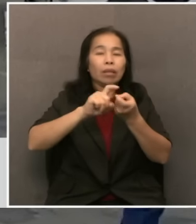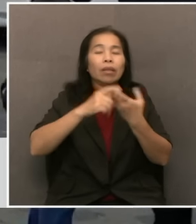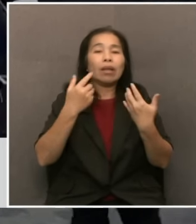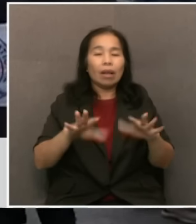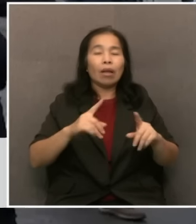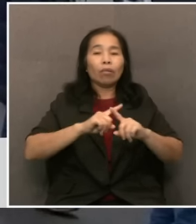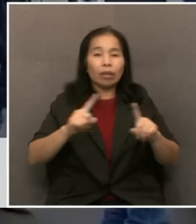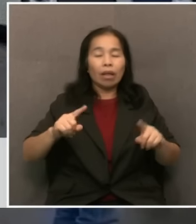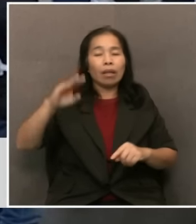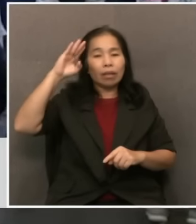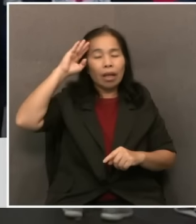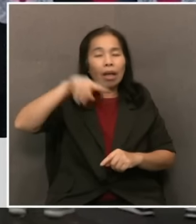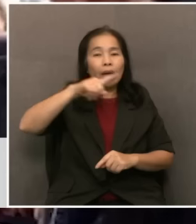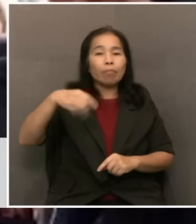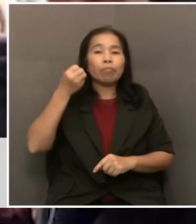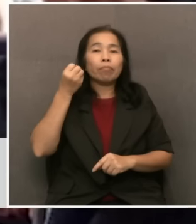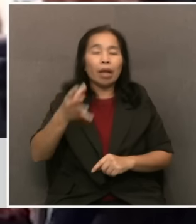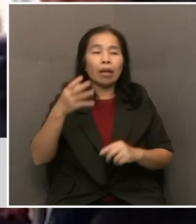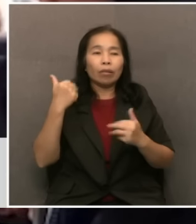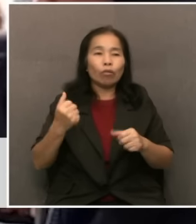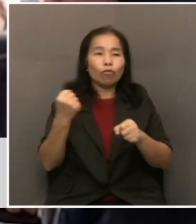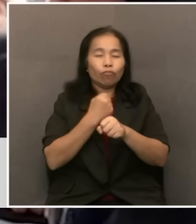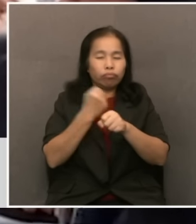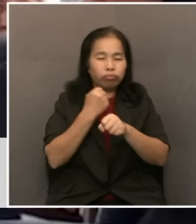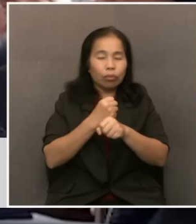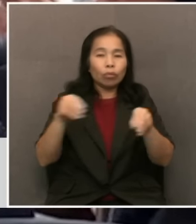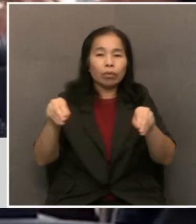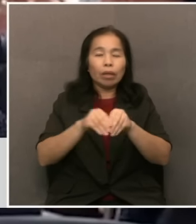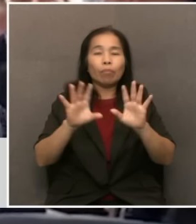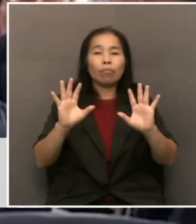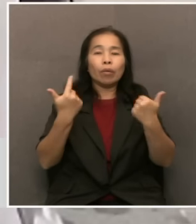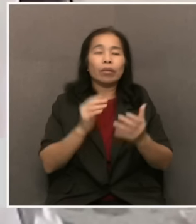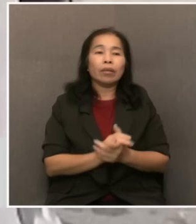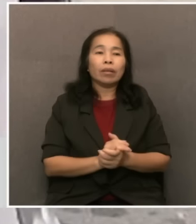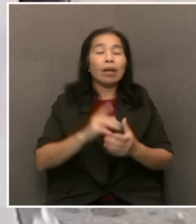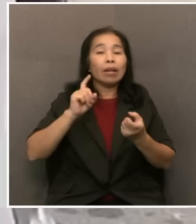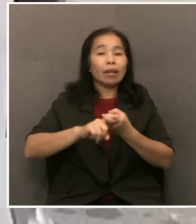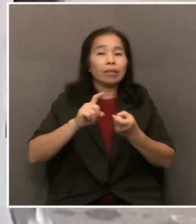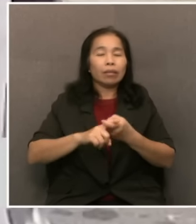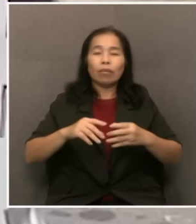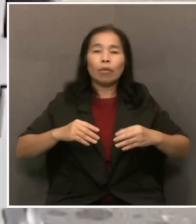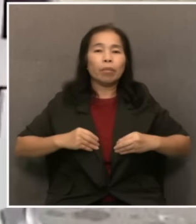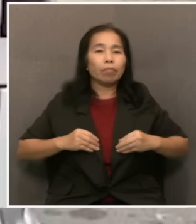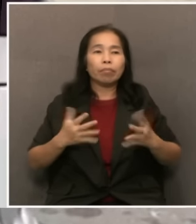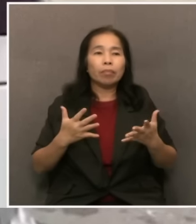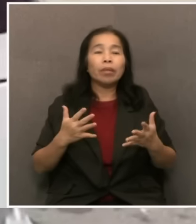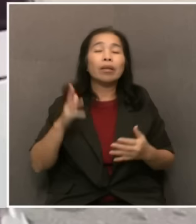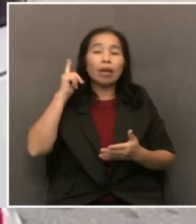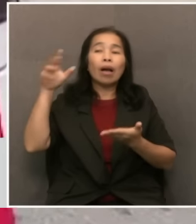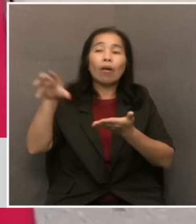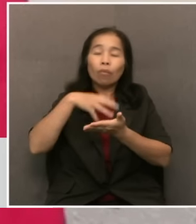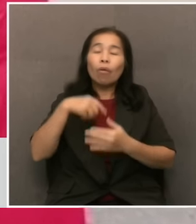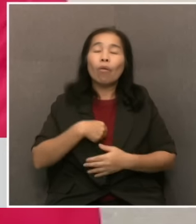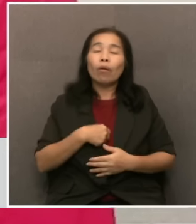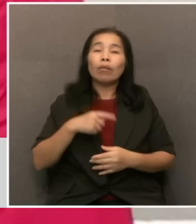ำลังส่วนใหญ่ยังอยู่ระหว่างการฝึกฝนขั้นสุดท้ายขณะที่รัสเซียก็ไม่ได้ยอมรับหรือว่าปฏิเสธรายงานข่าวที่ว่าเก